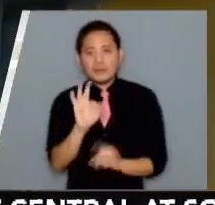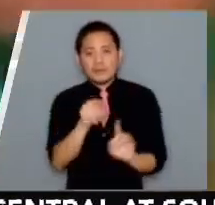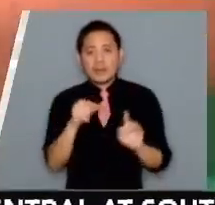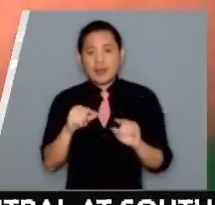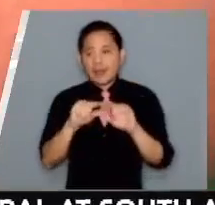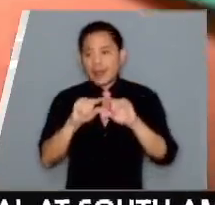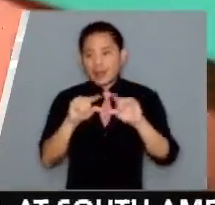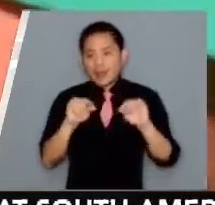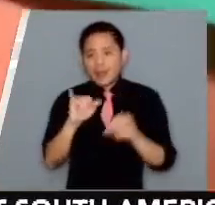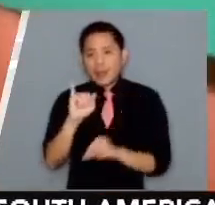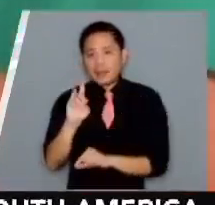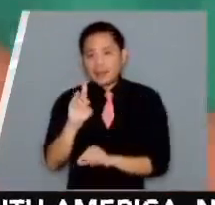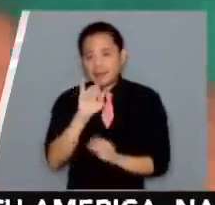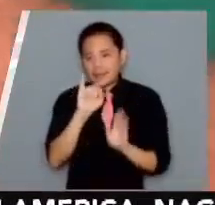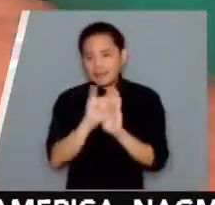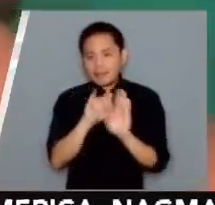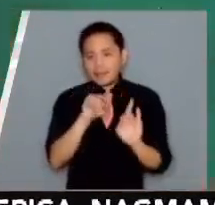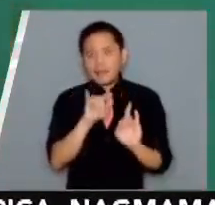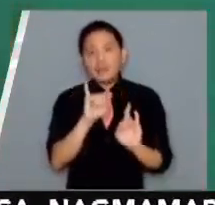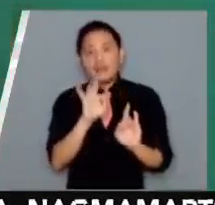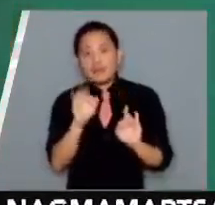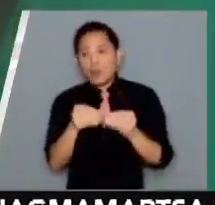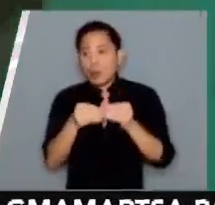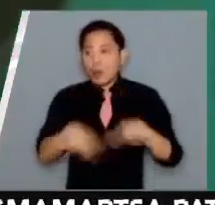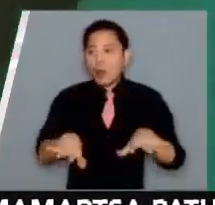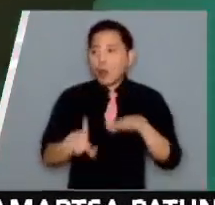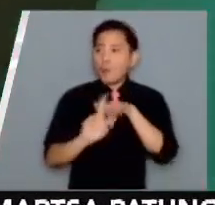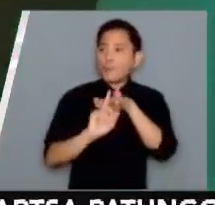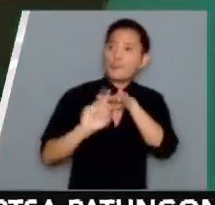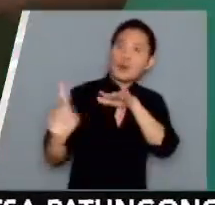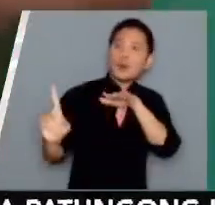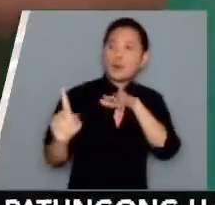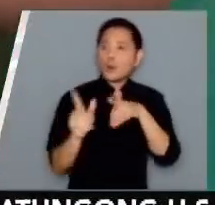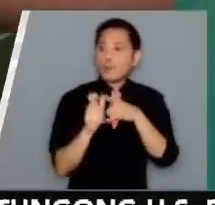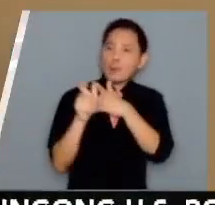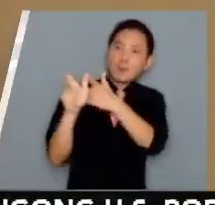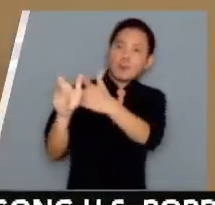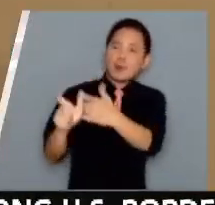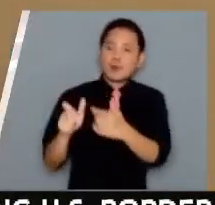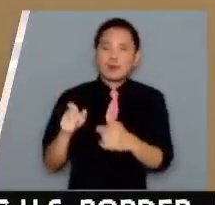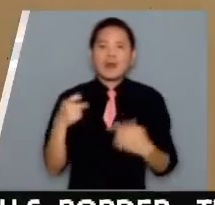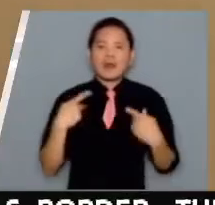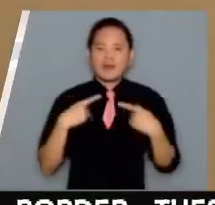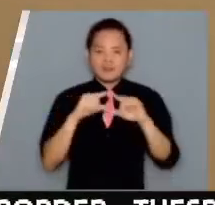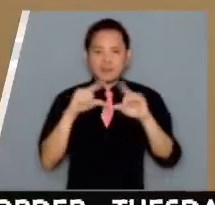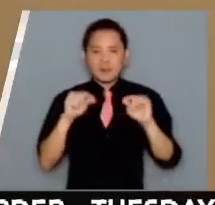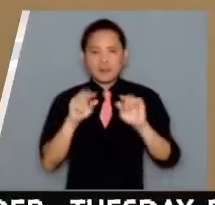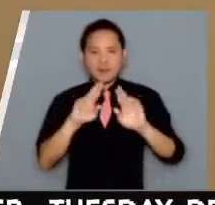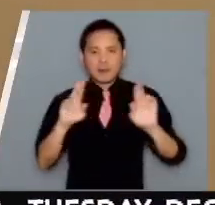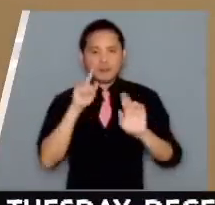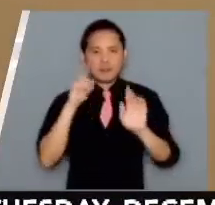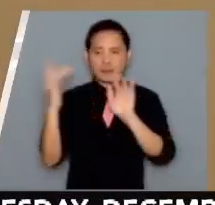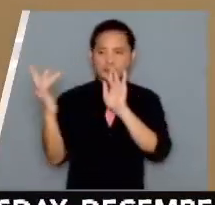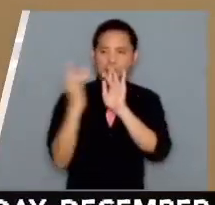nyo para kung sakali mang mawala o makatakas ang inyong fur baby, mas madali silang maibabalik.